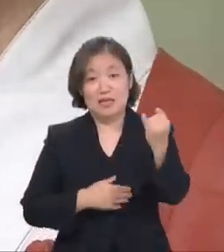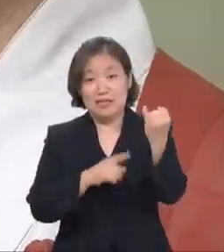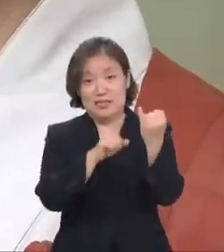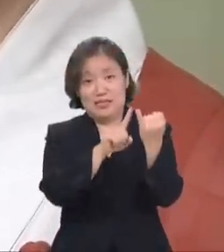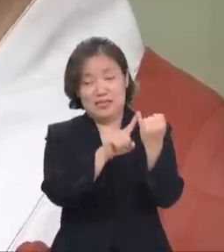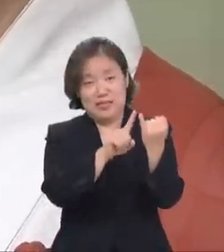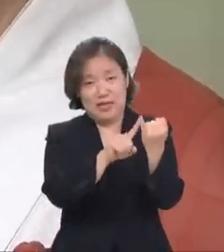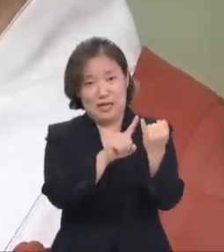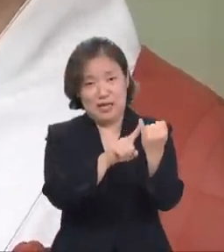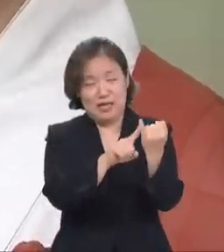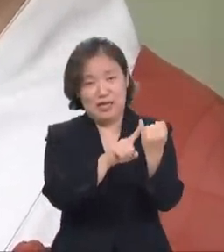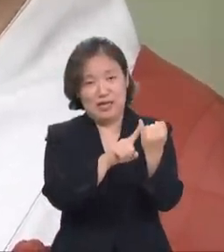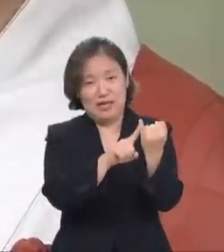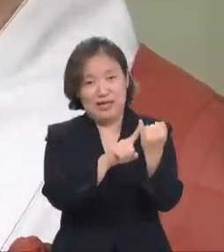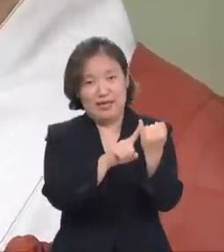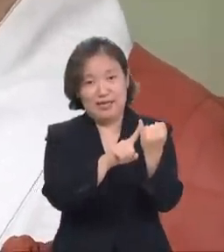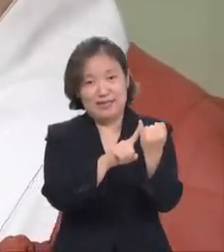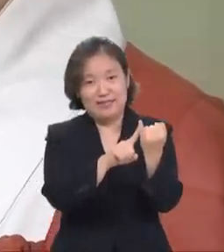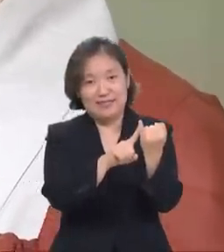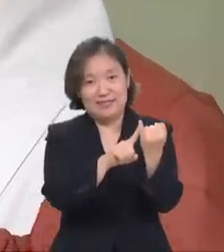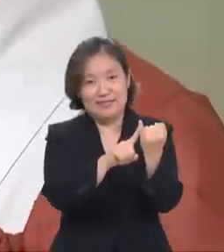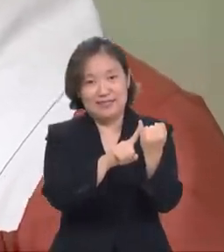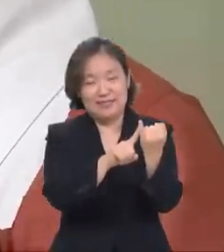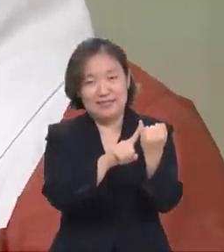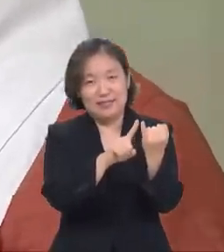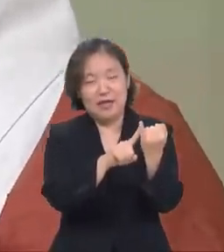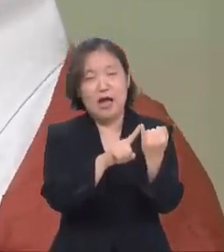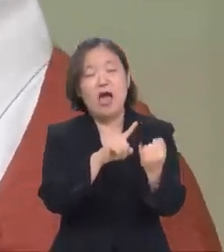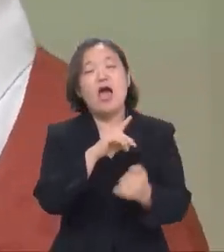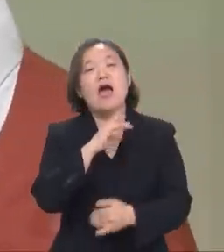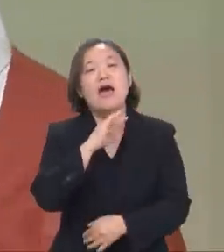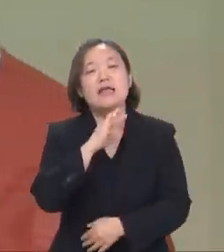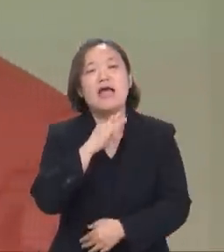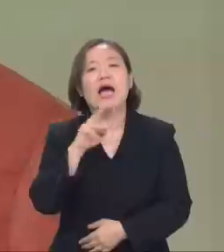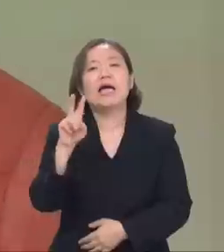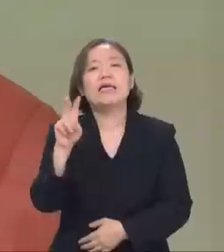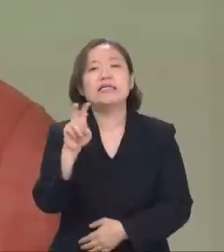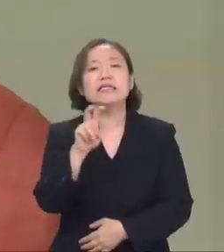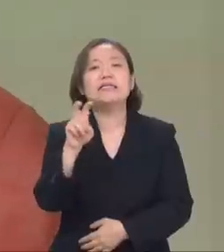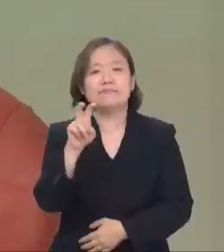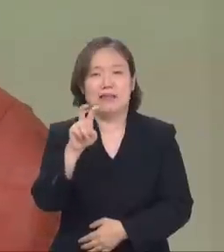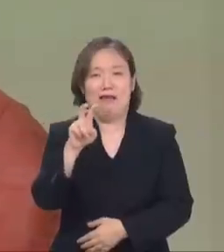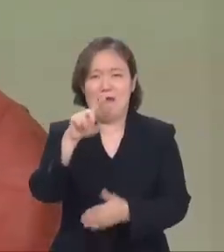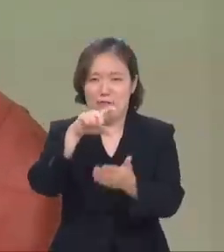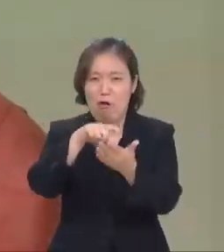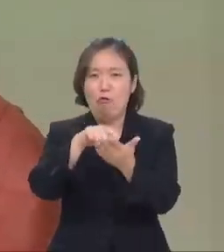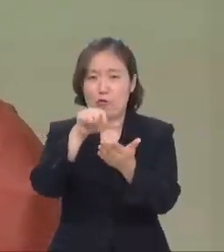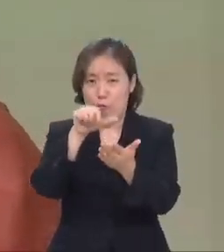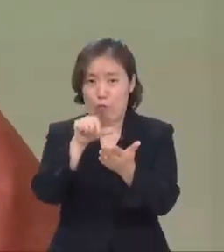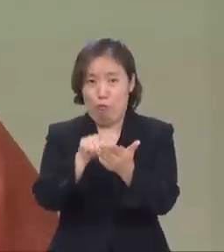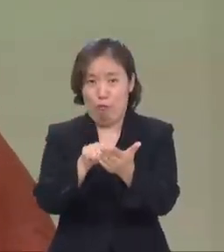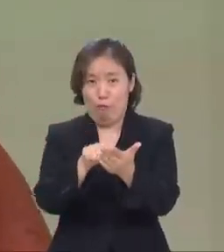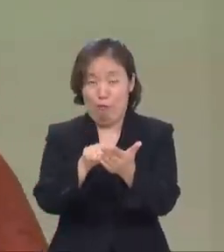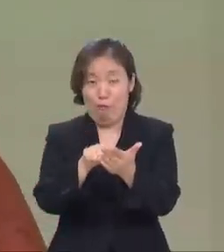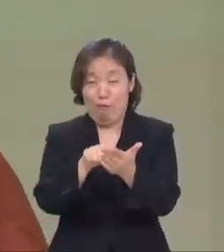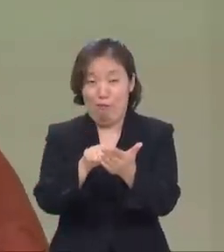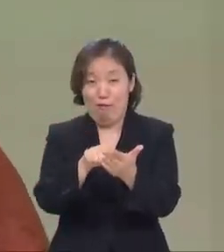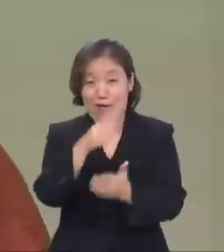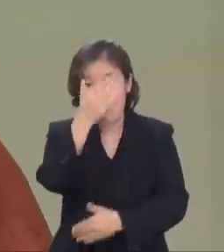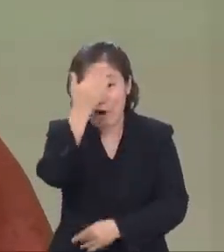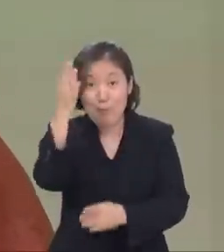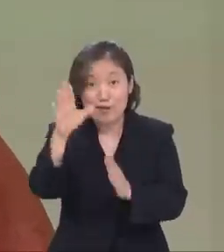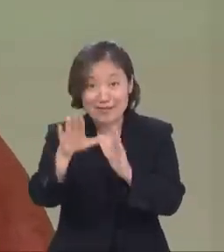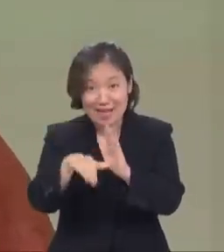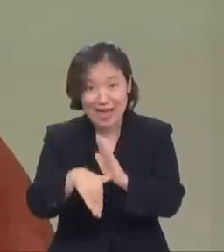불자분이이 보살님이 이제 20대 20대 아주 그 젊은 나이에 이제